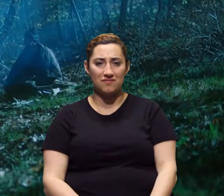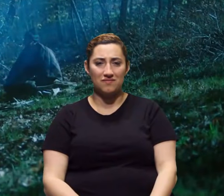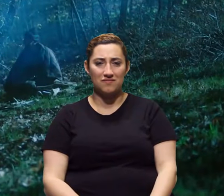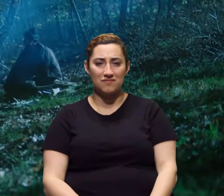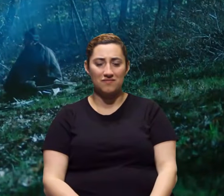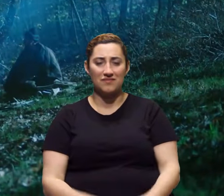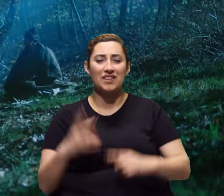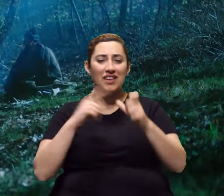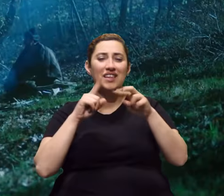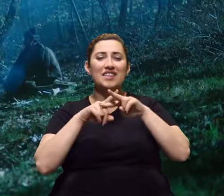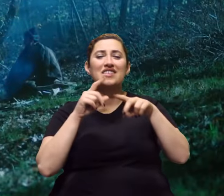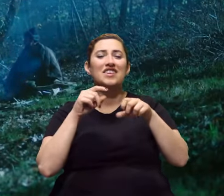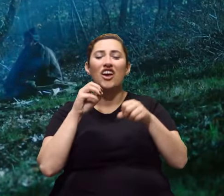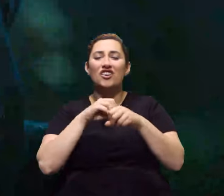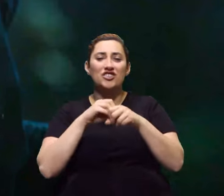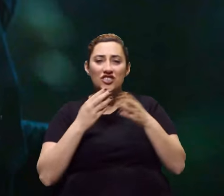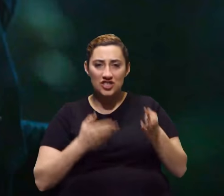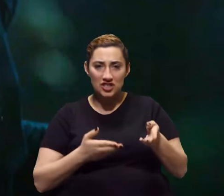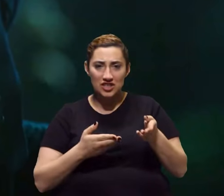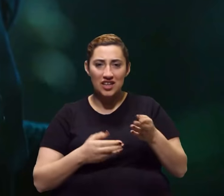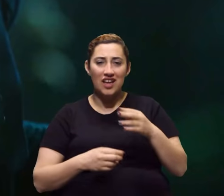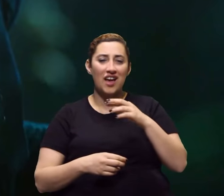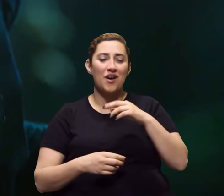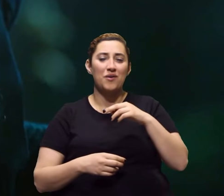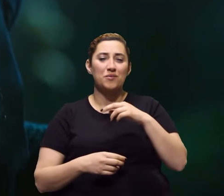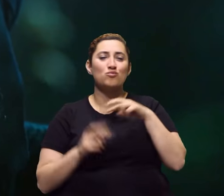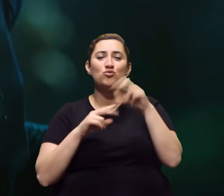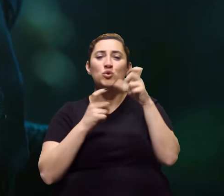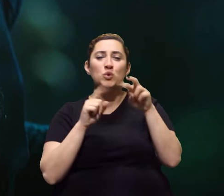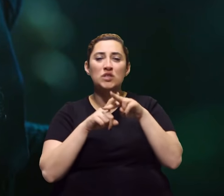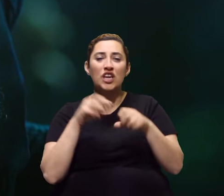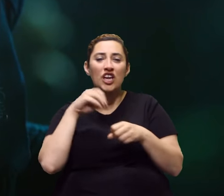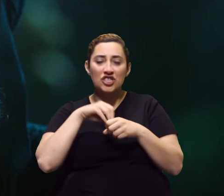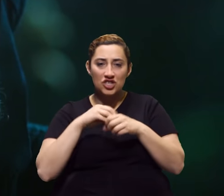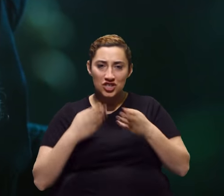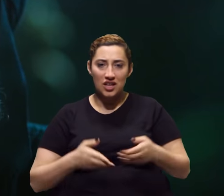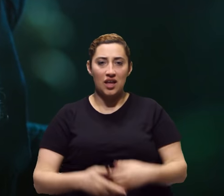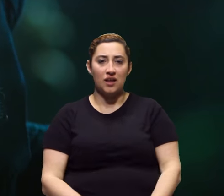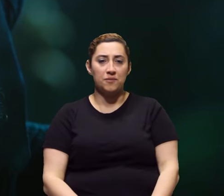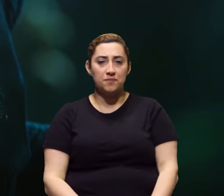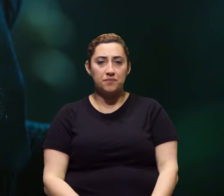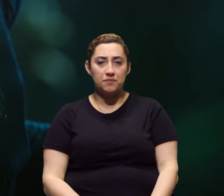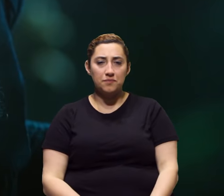Hazreti İsa içte. Hazreti Musa içte.